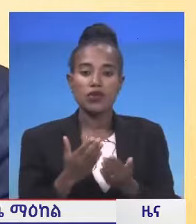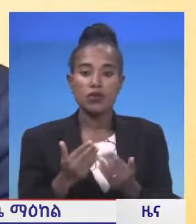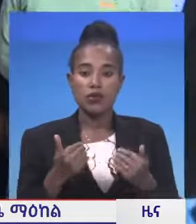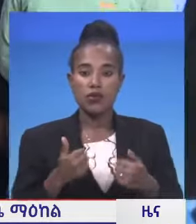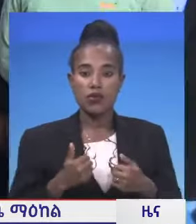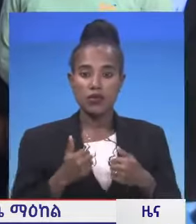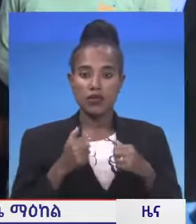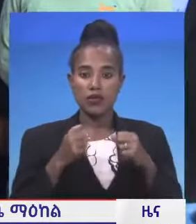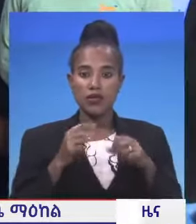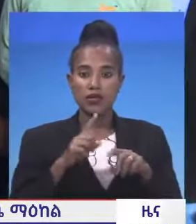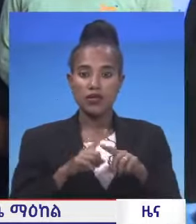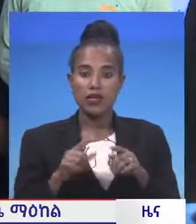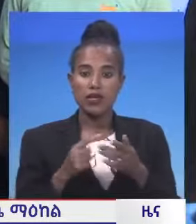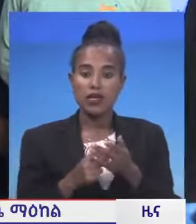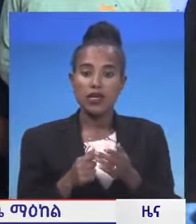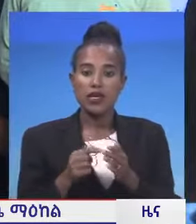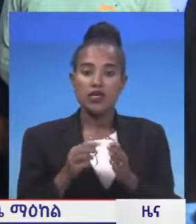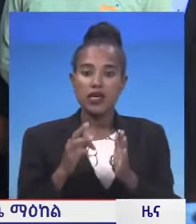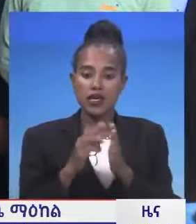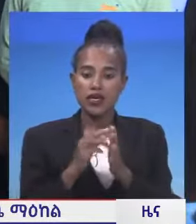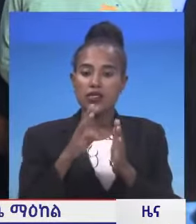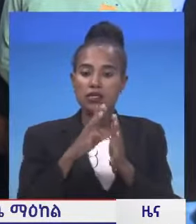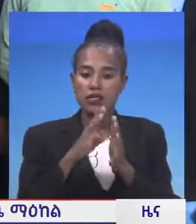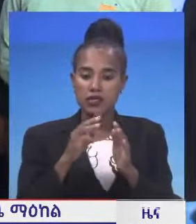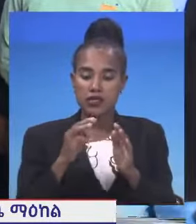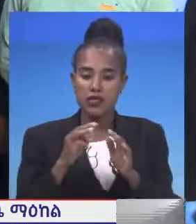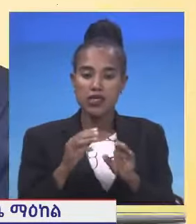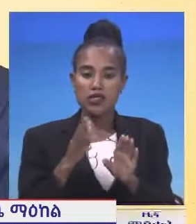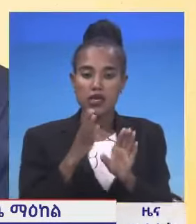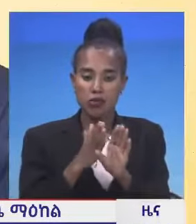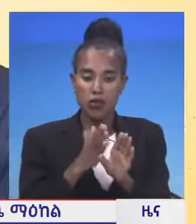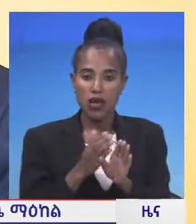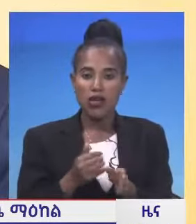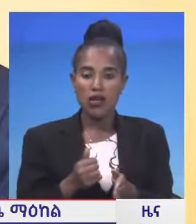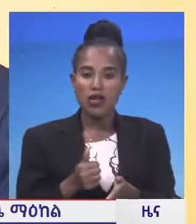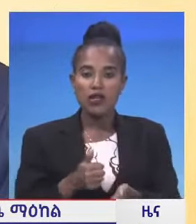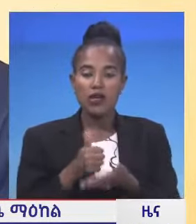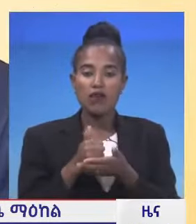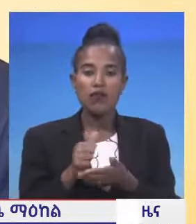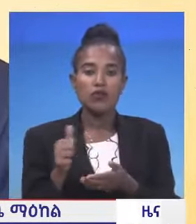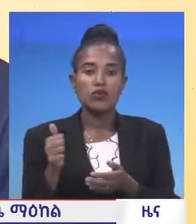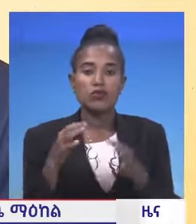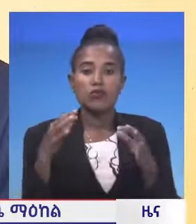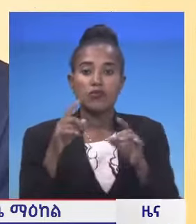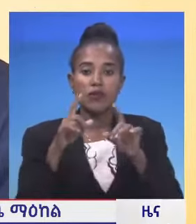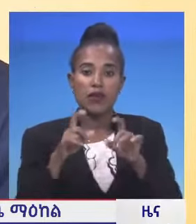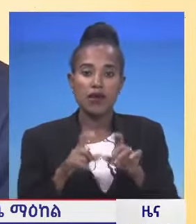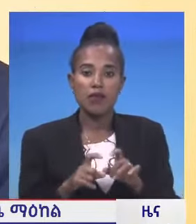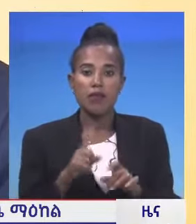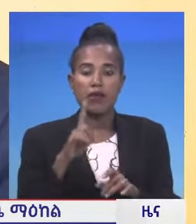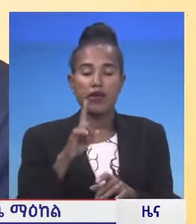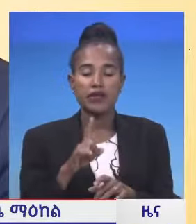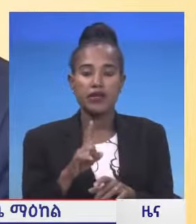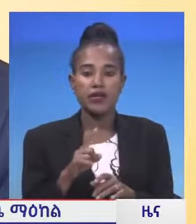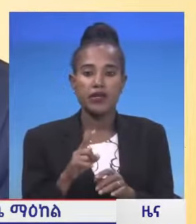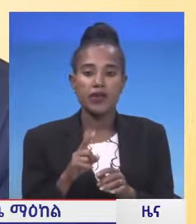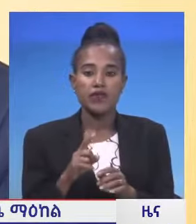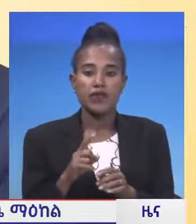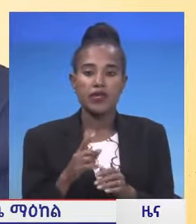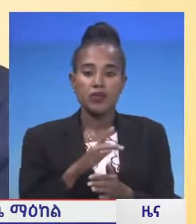ጊዜ የህግም የስነልቦና ማህበራዊ ድጋፍም የሌሎች የጤና ምርመራና ህክምናዎች በአንድ መስኮት